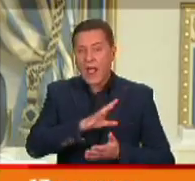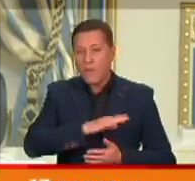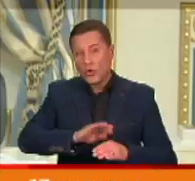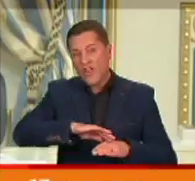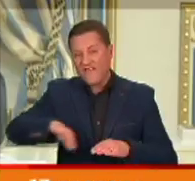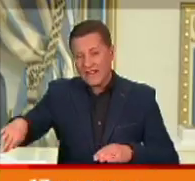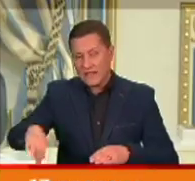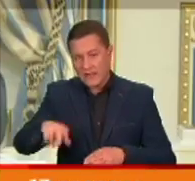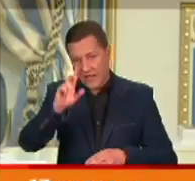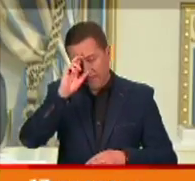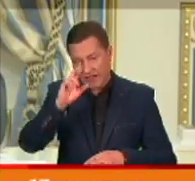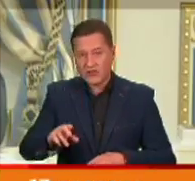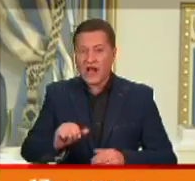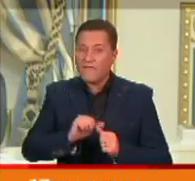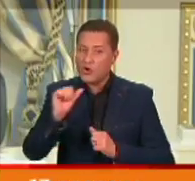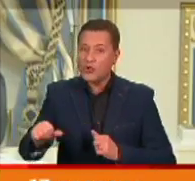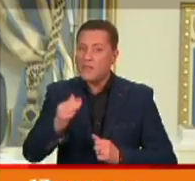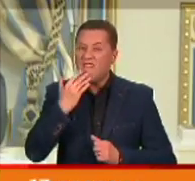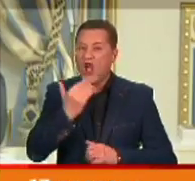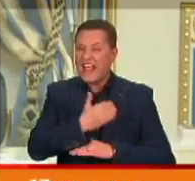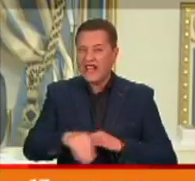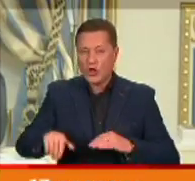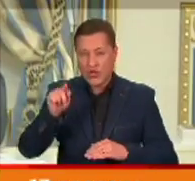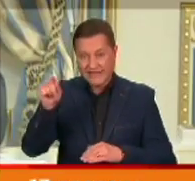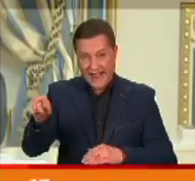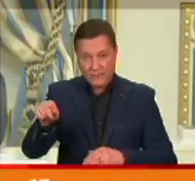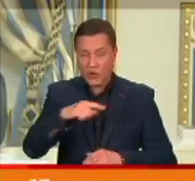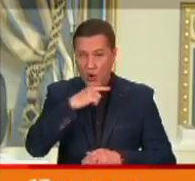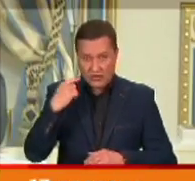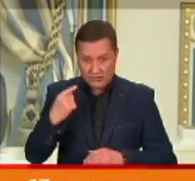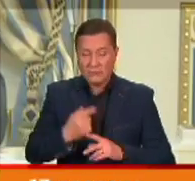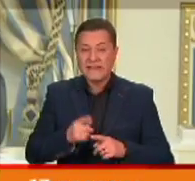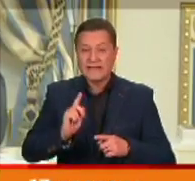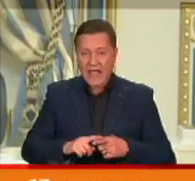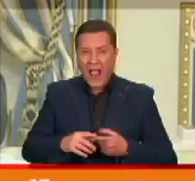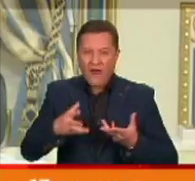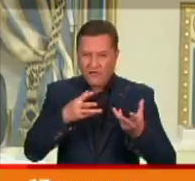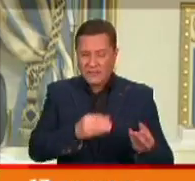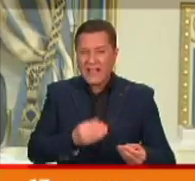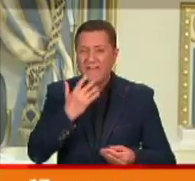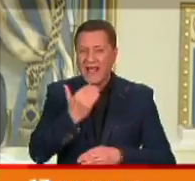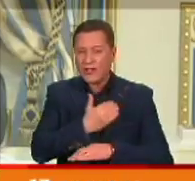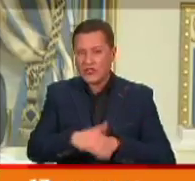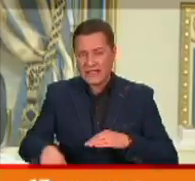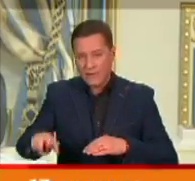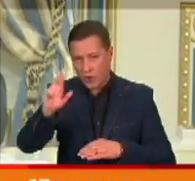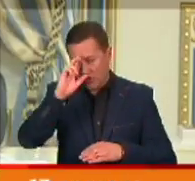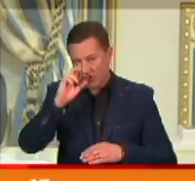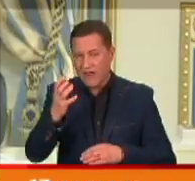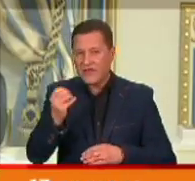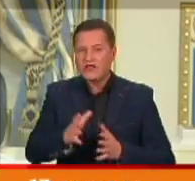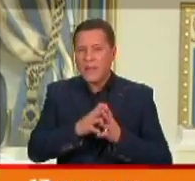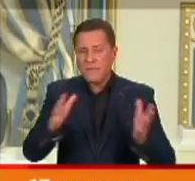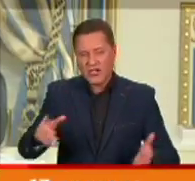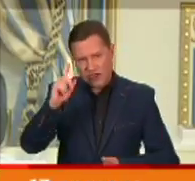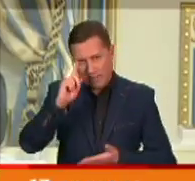особливо від держави іноземної. І на сьогоднішній день це є просто вплив іноземної держави, ще більше